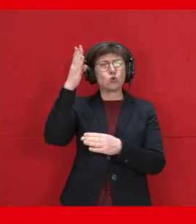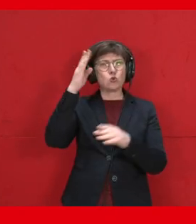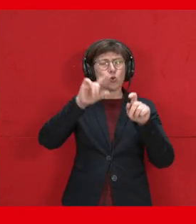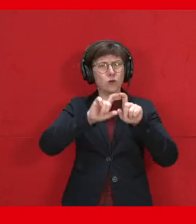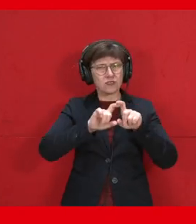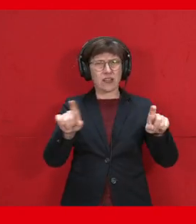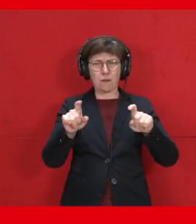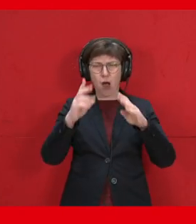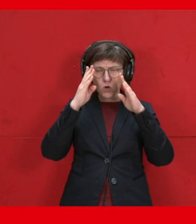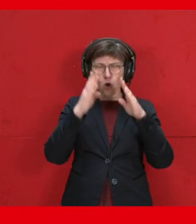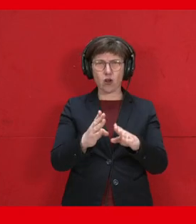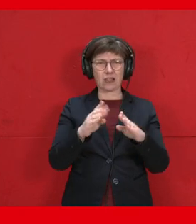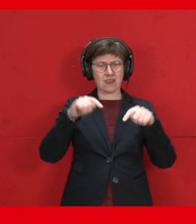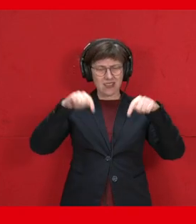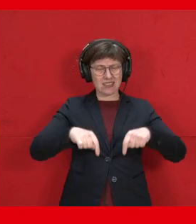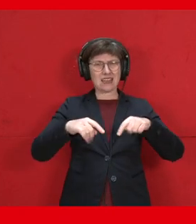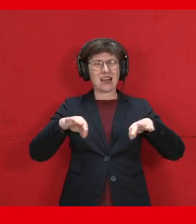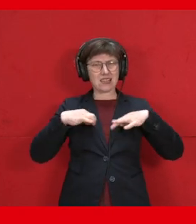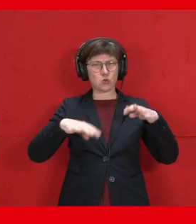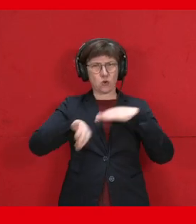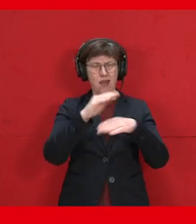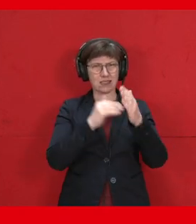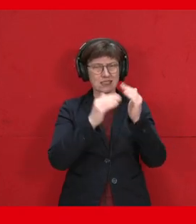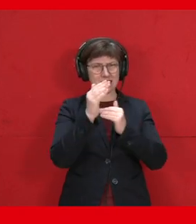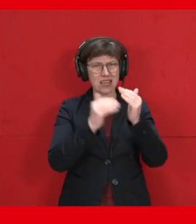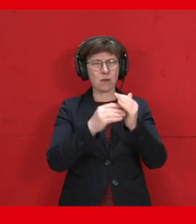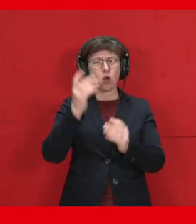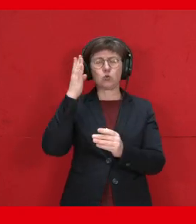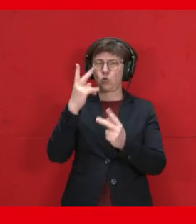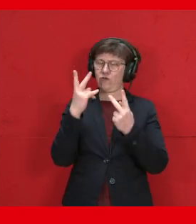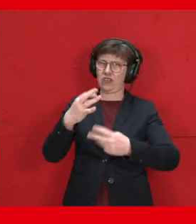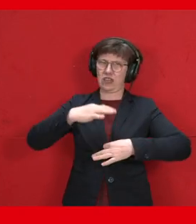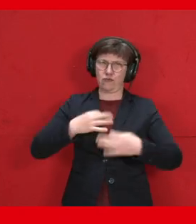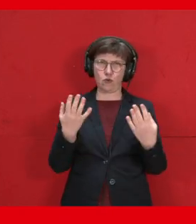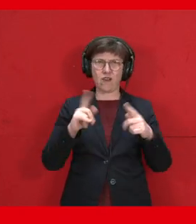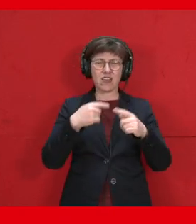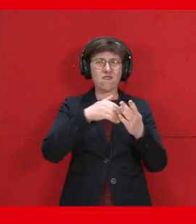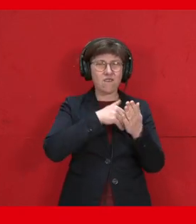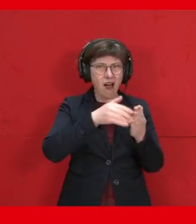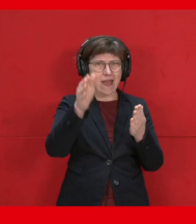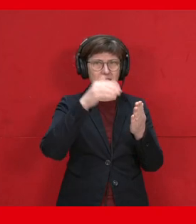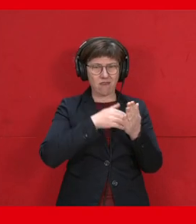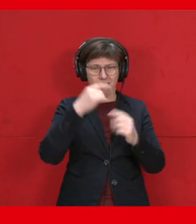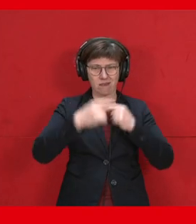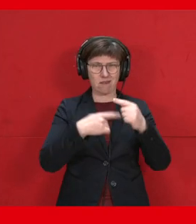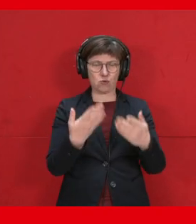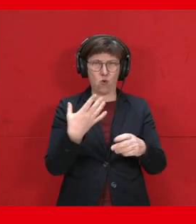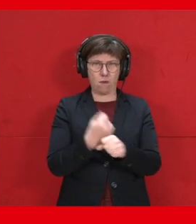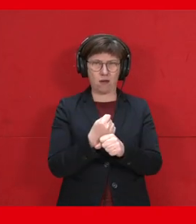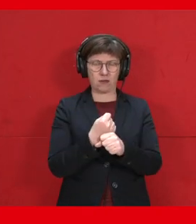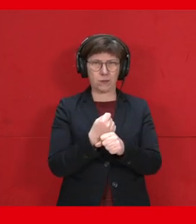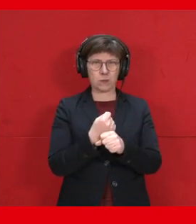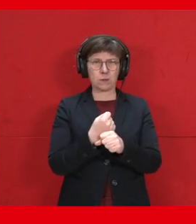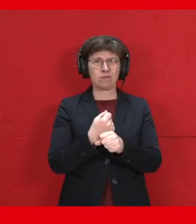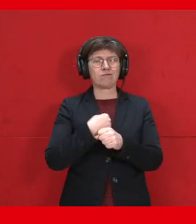sprechen. Aber ganz konkret hier in unserem Gesundheitswesen wird das für die Zukunft ganz entscheidend, dass wir das weiter so vorantreiben. Ich